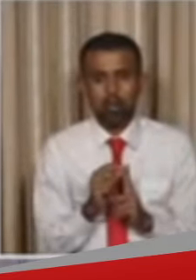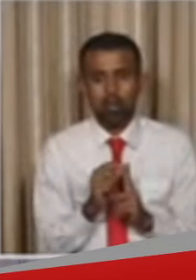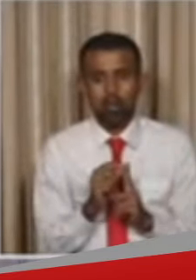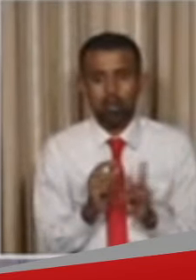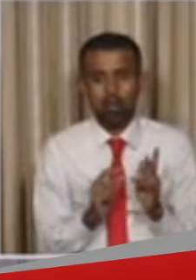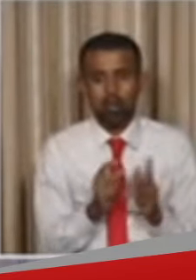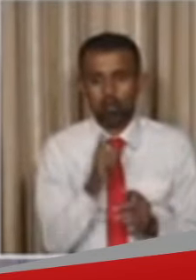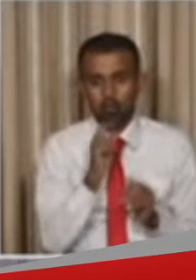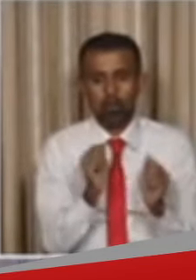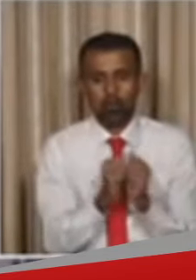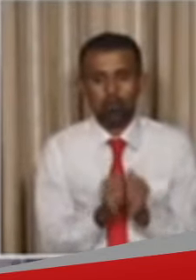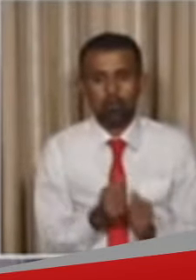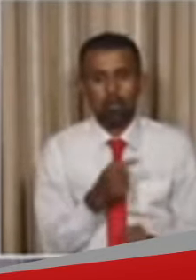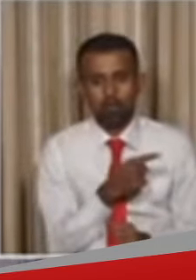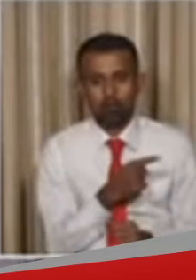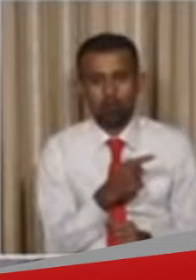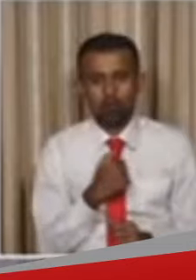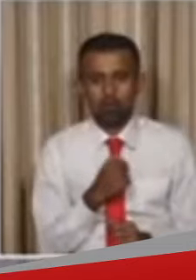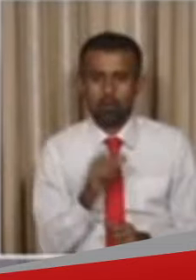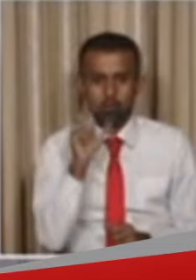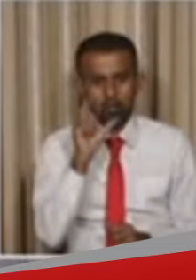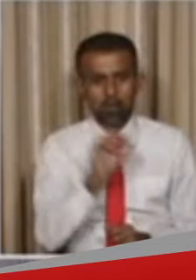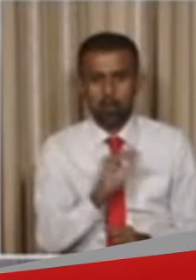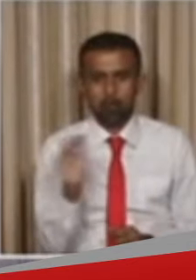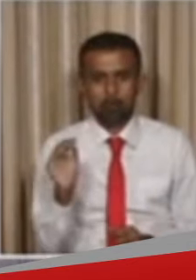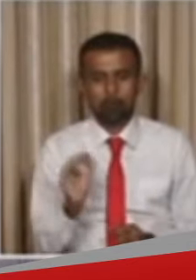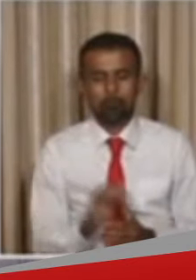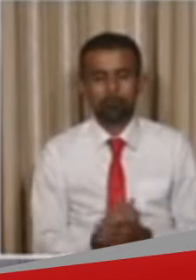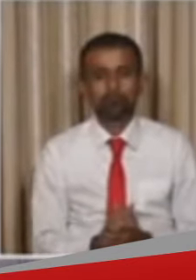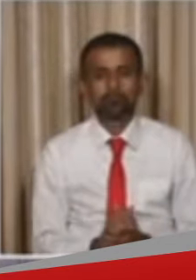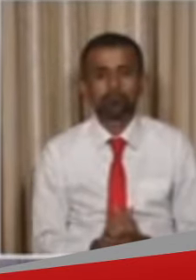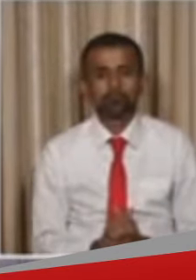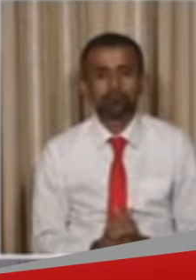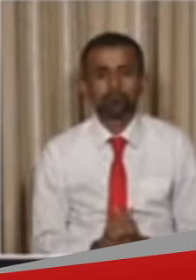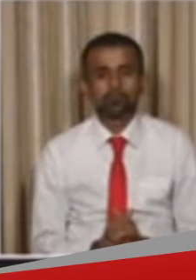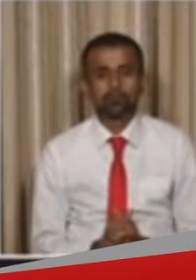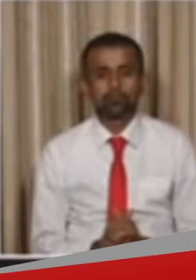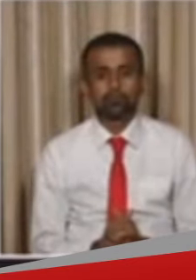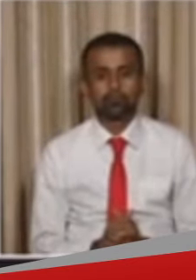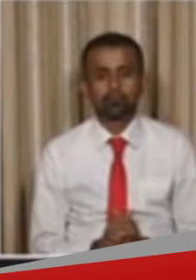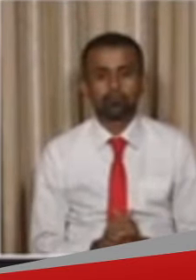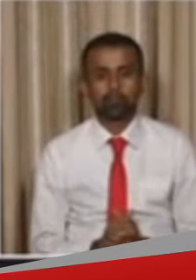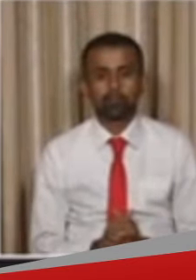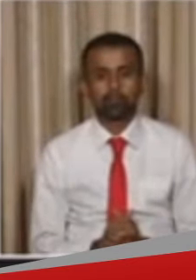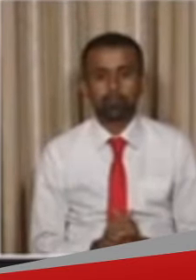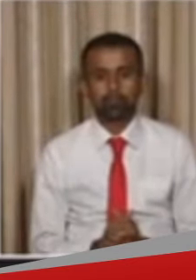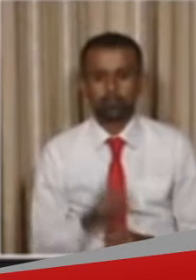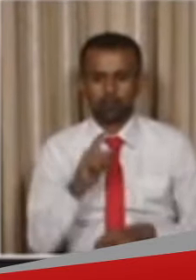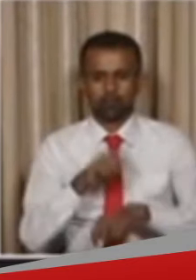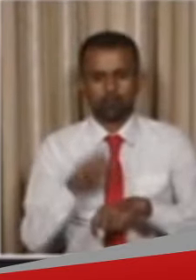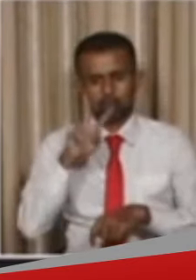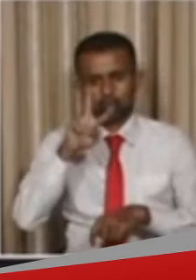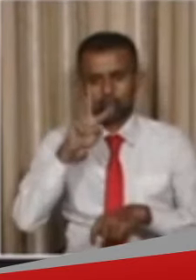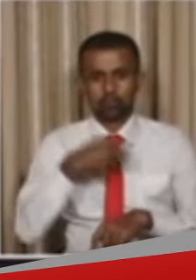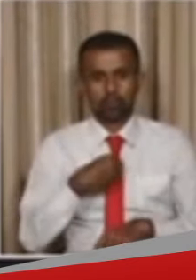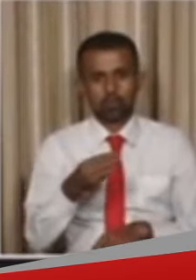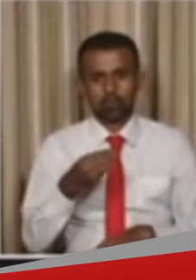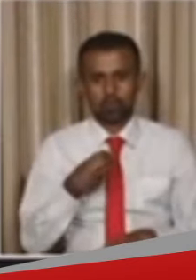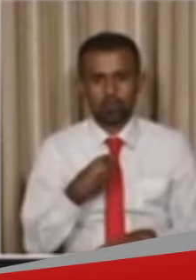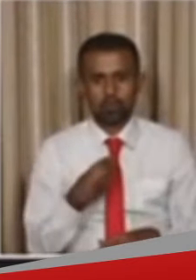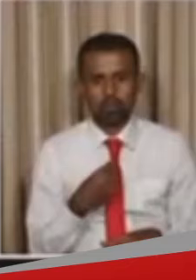ඒ අධිකරණ කටයුතු වලදී අපිට බලා ගන්න පුළුවන් කොහොමද ඉදිරියට යන්නේ. අර මුලාසරණ මන්ත්‍රීතුමනි මේ විනාඩි තුන මට දෙන්න.